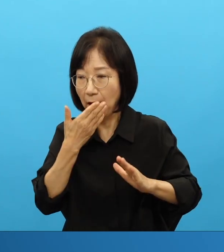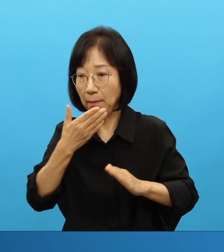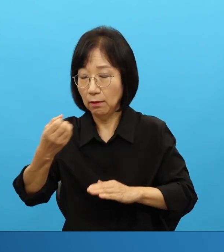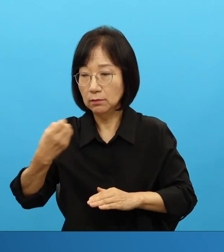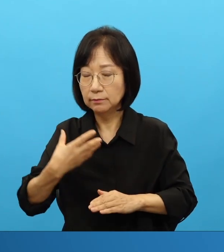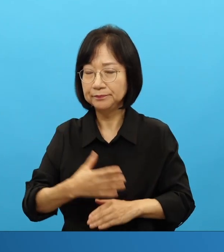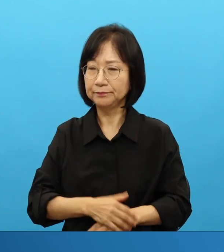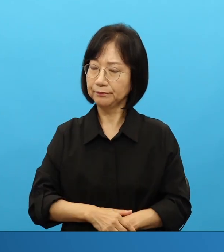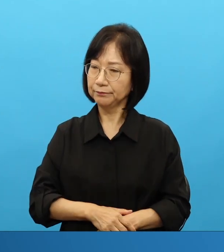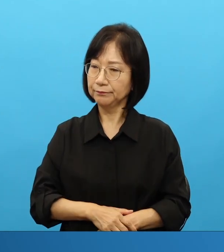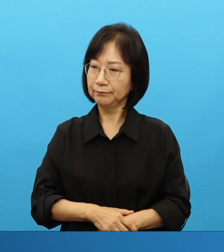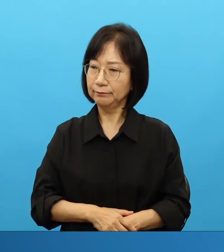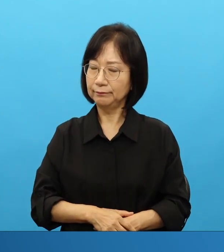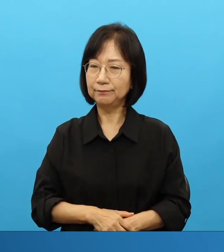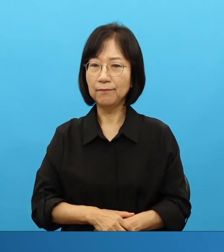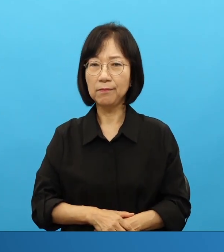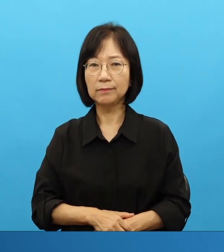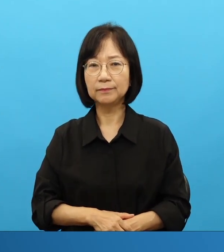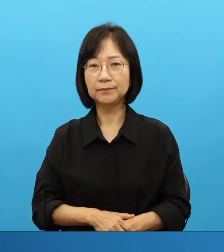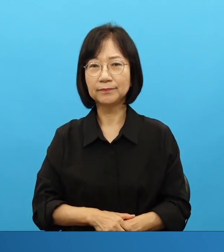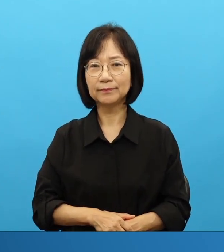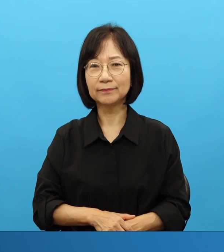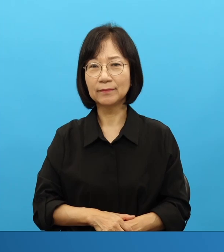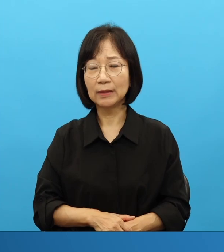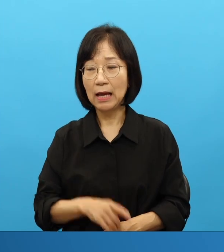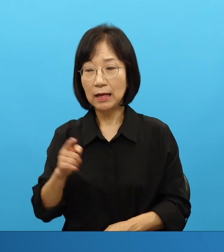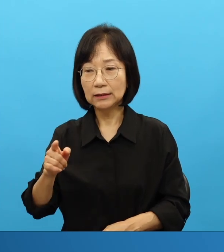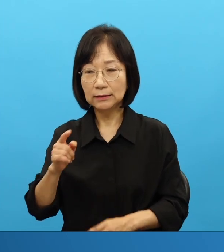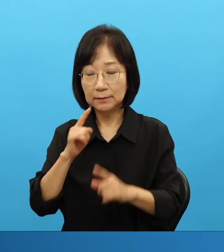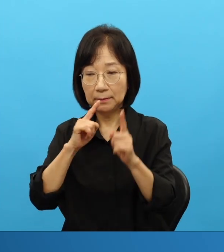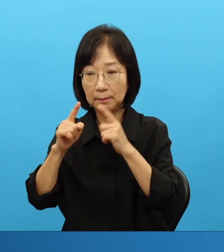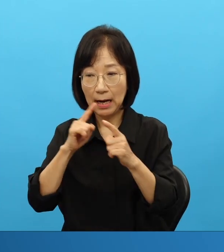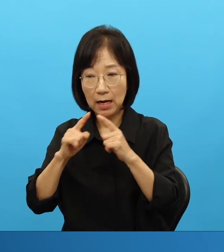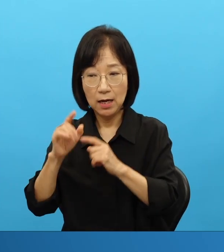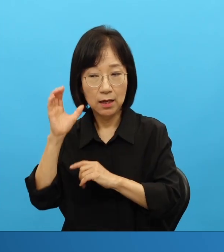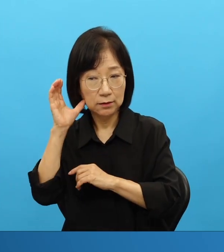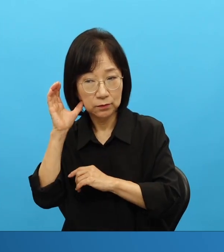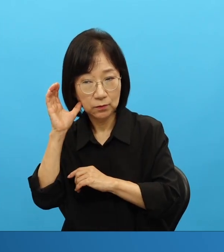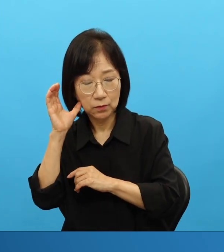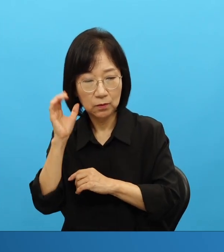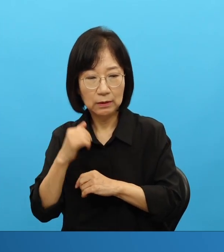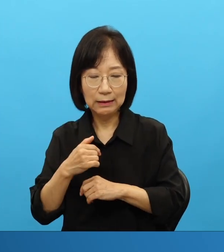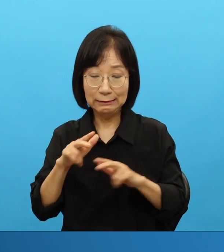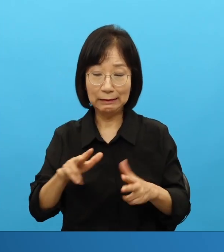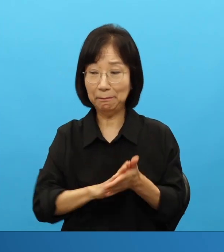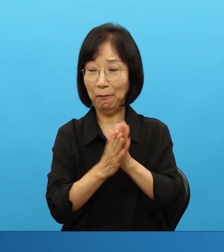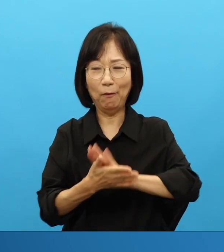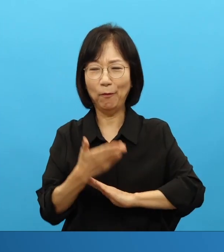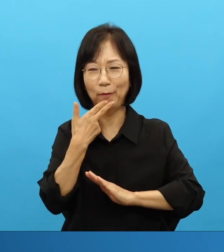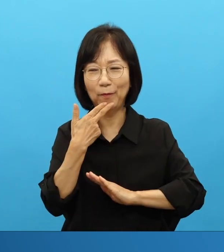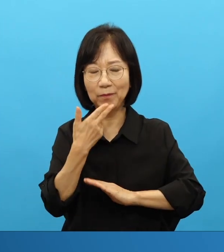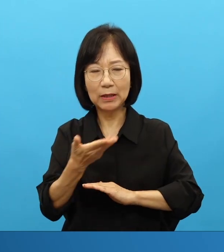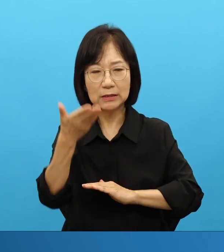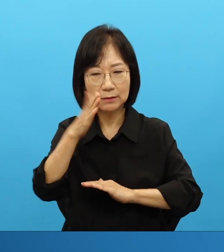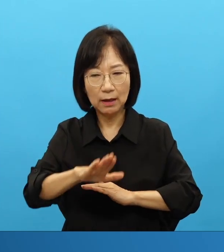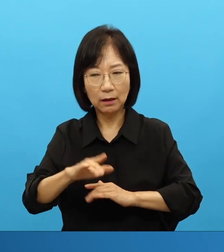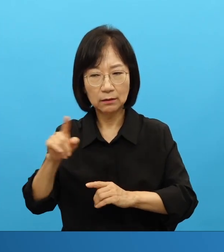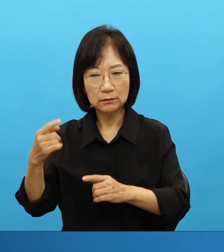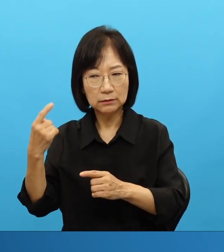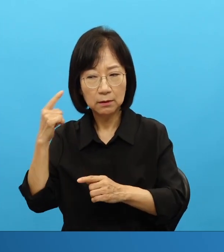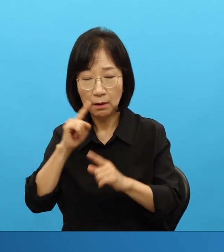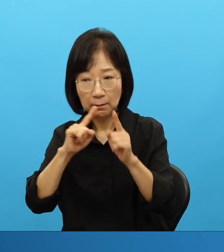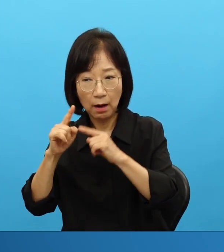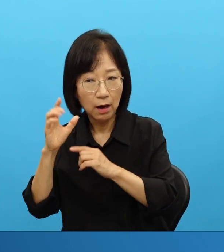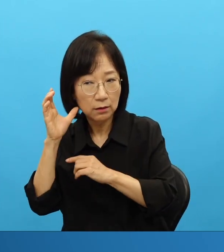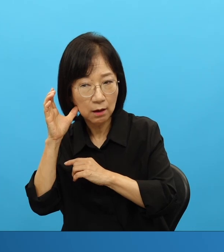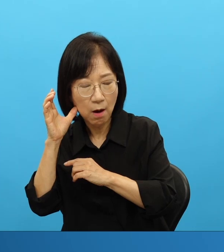근데 그 말 듣고 내가 변화가 일어난 건 아닌데 힘이 되더라니까요. And after hearing those words, it's not that some sort of transformational